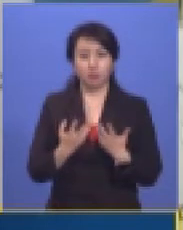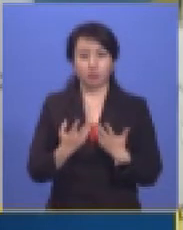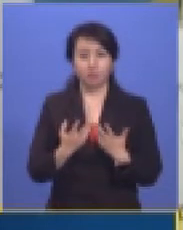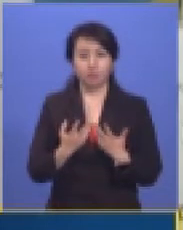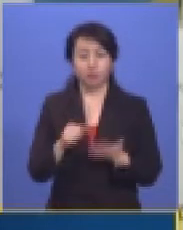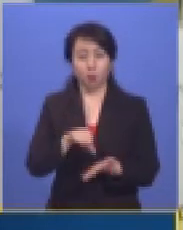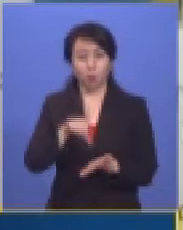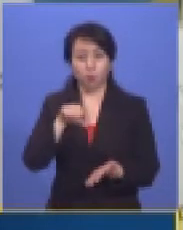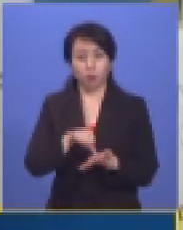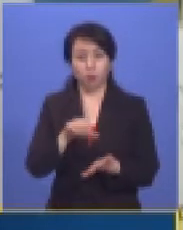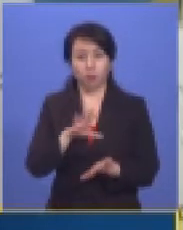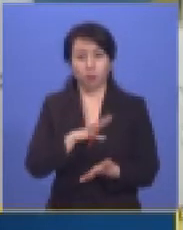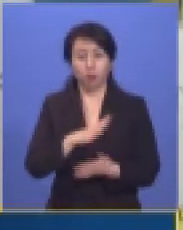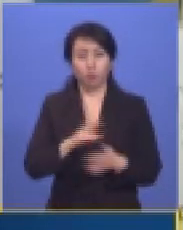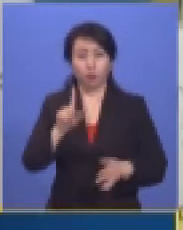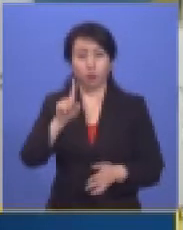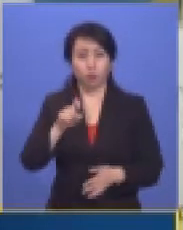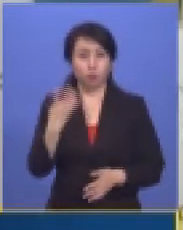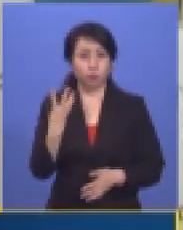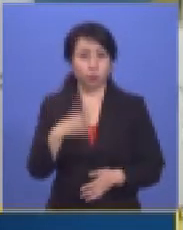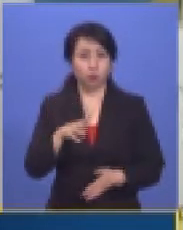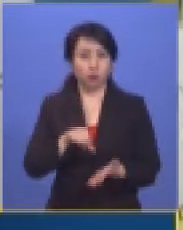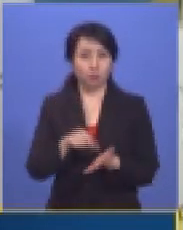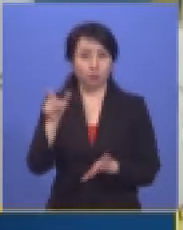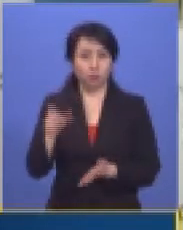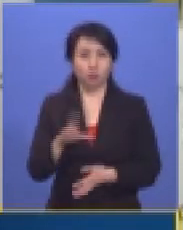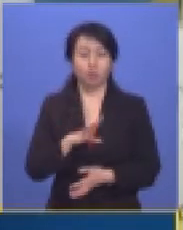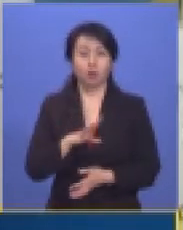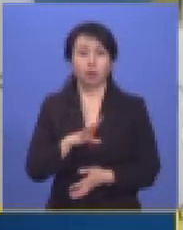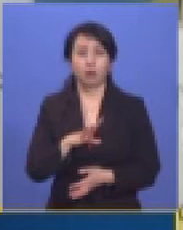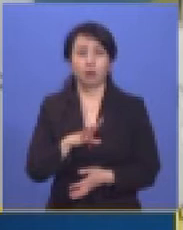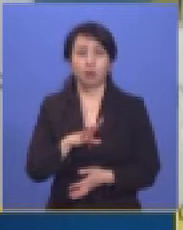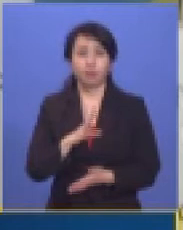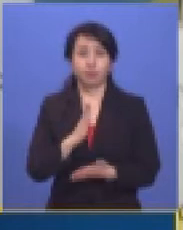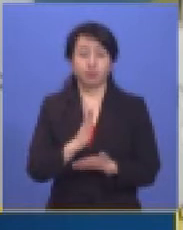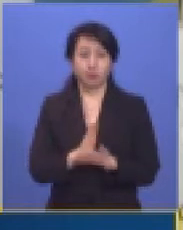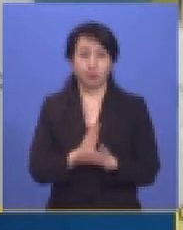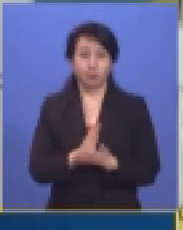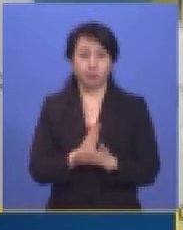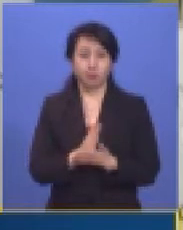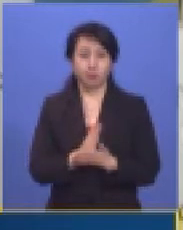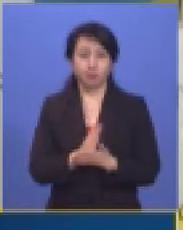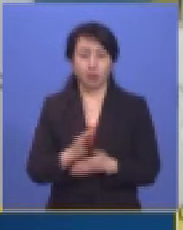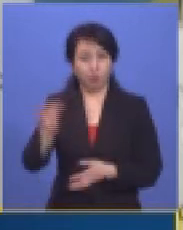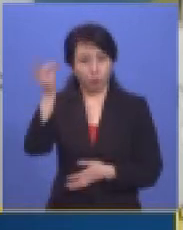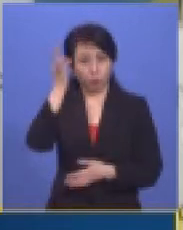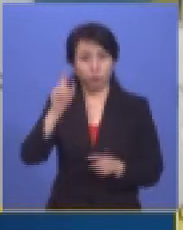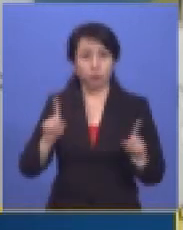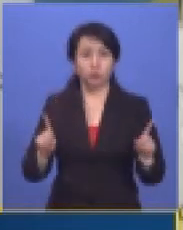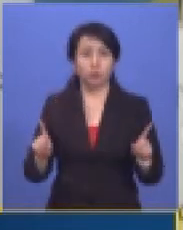принимали участие более 140 участников. Вот, задел у нас уже имеется. Вот, напомню я,